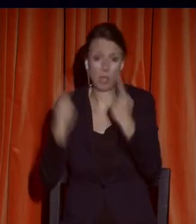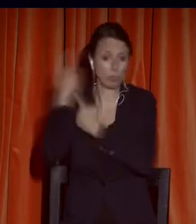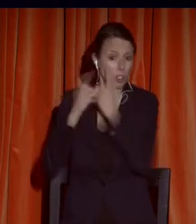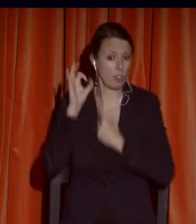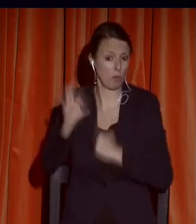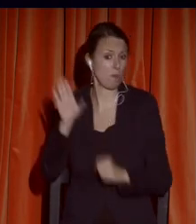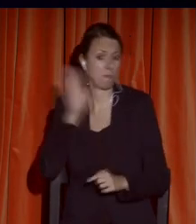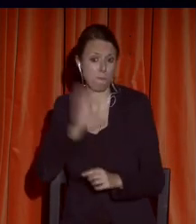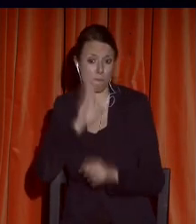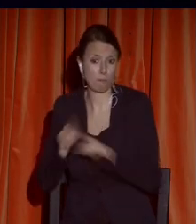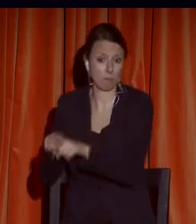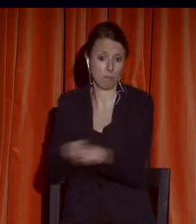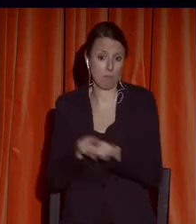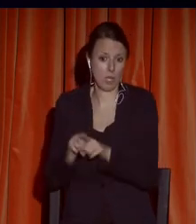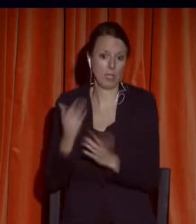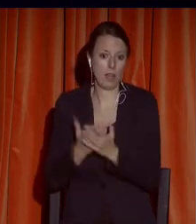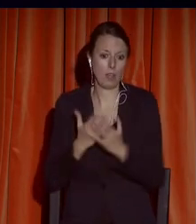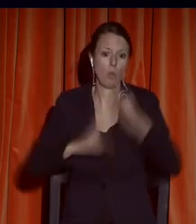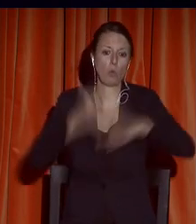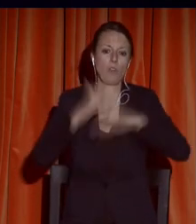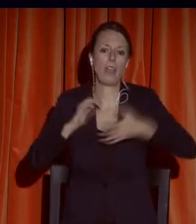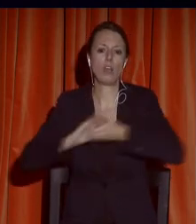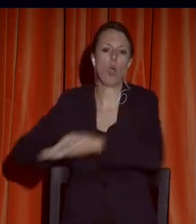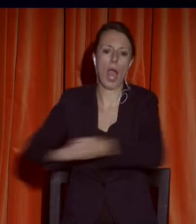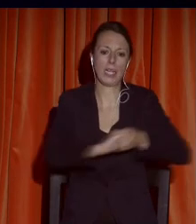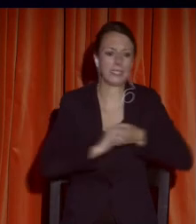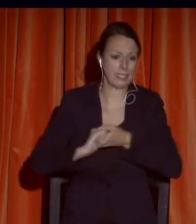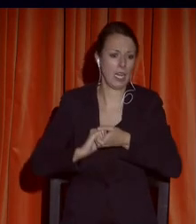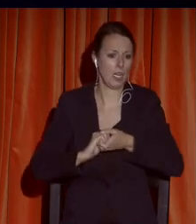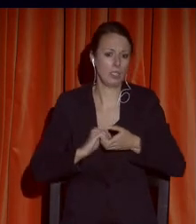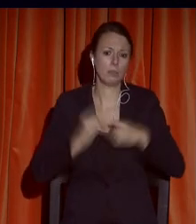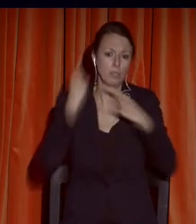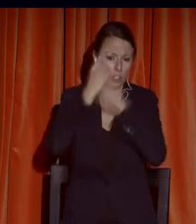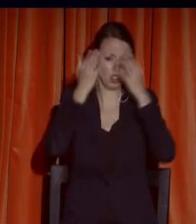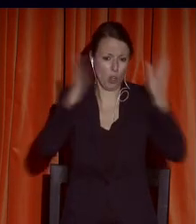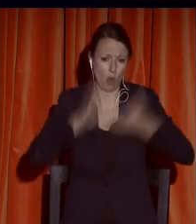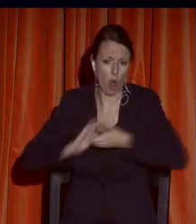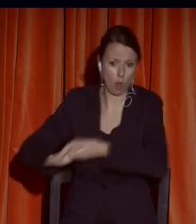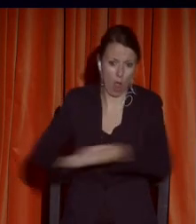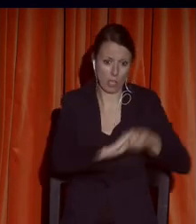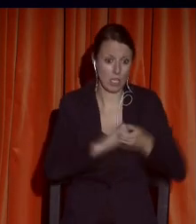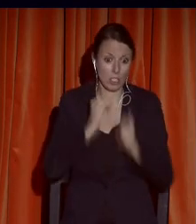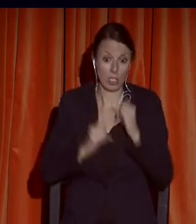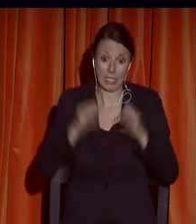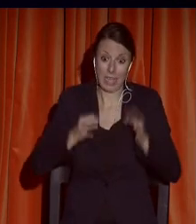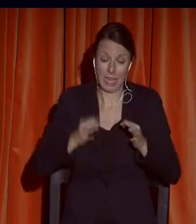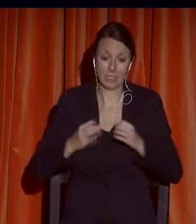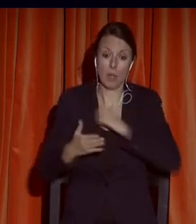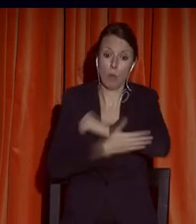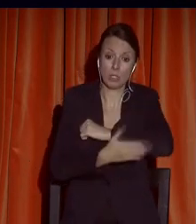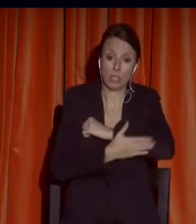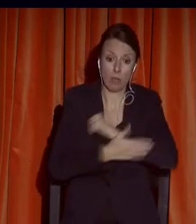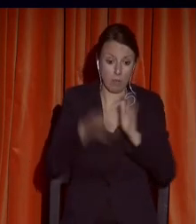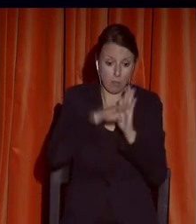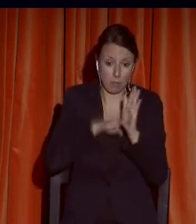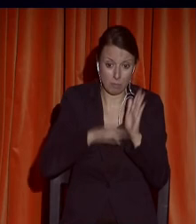koalicji, wydaje mi się, bardzo szeroko pojętych koalicji, w tej chwili, w sytuacji zagrożeń fundamentalnych dla świata,